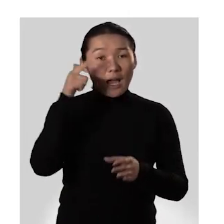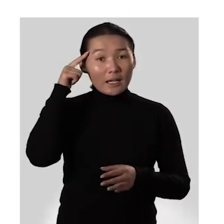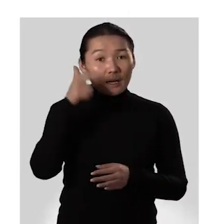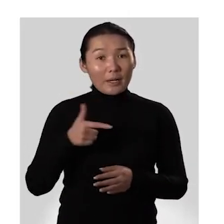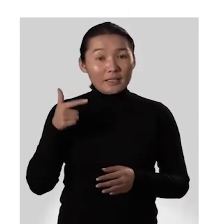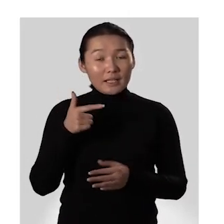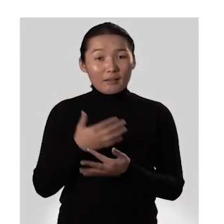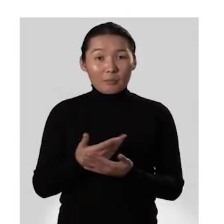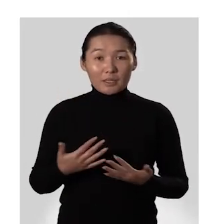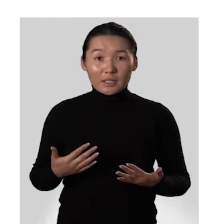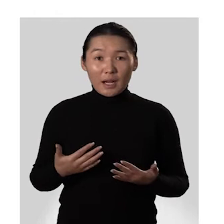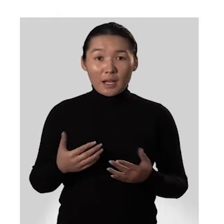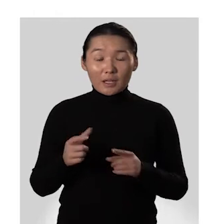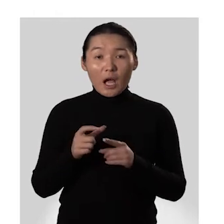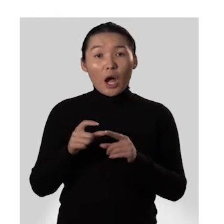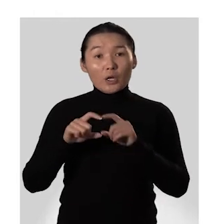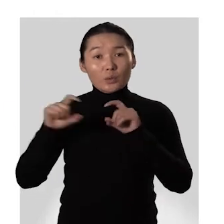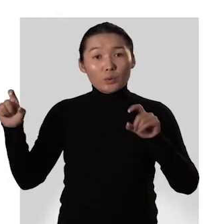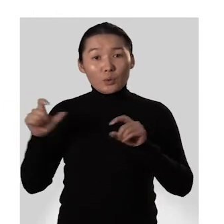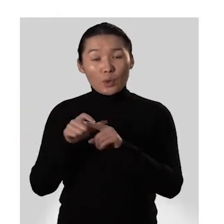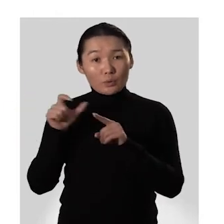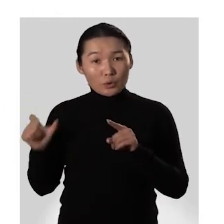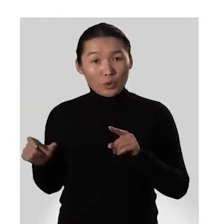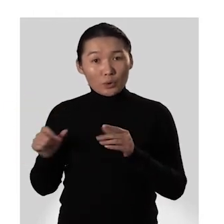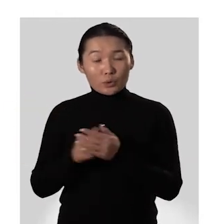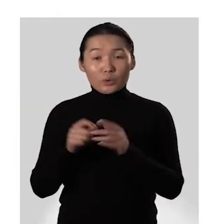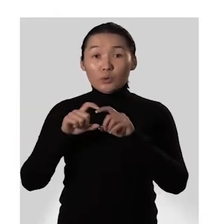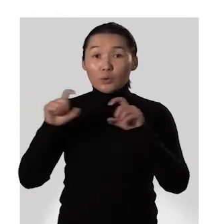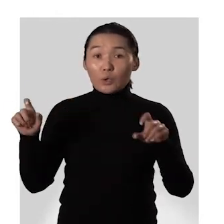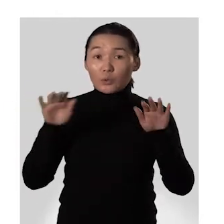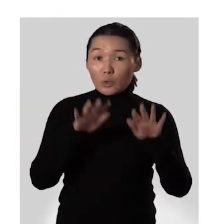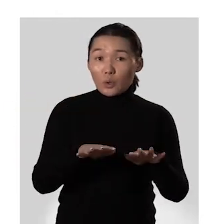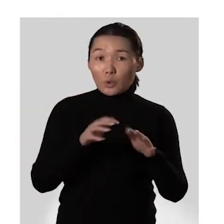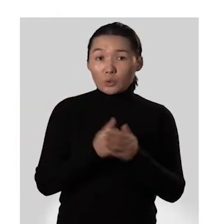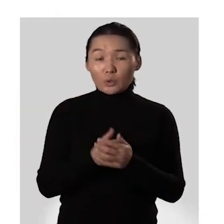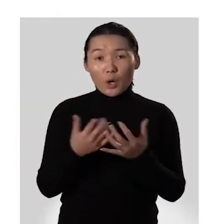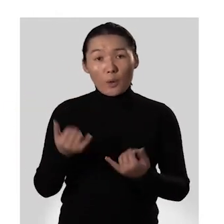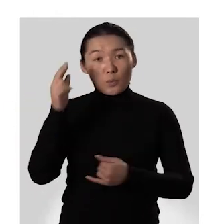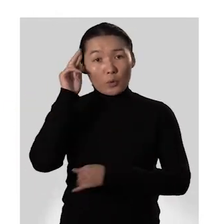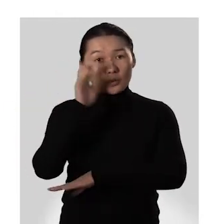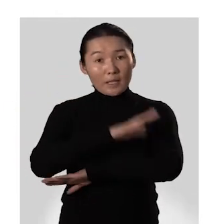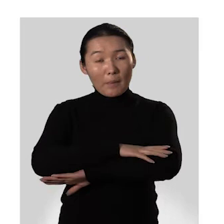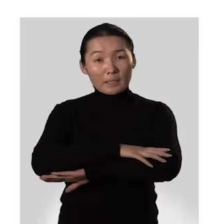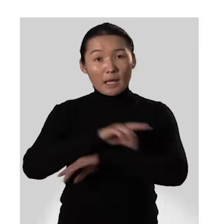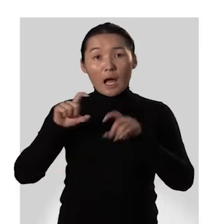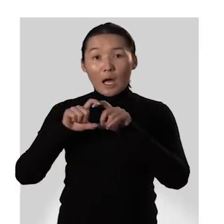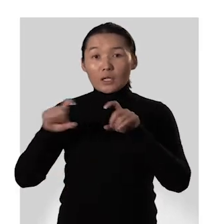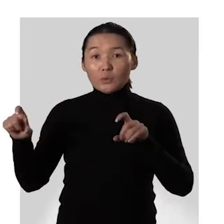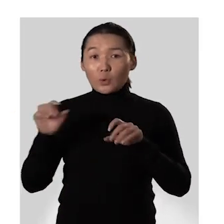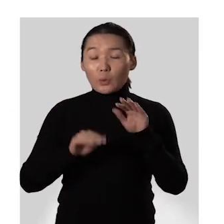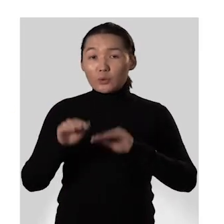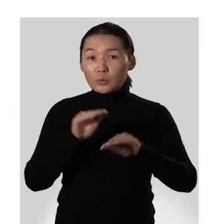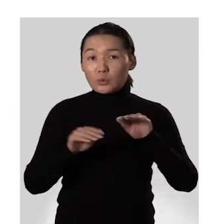материал сүйлөм мүчөлөрүнүн сүйлөмдөгү орду. Бүгүн сабакта сүйлөм түзүүдө